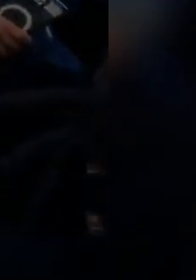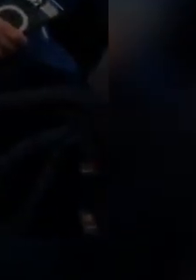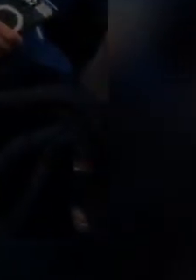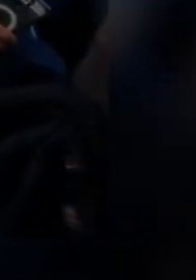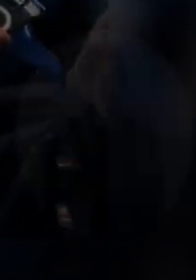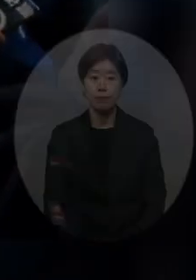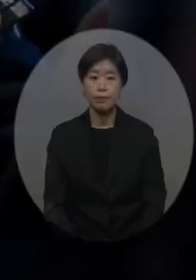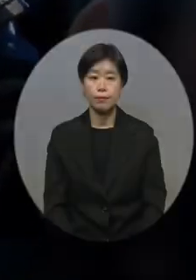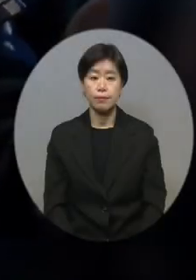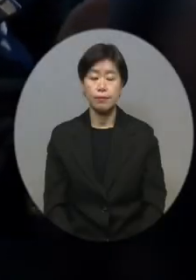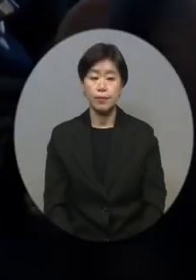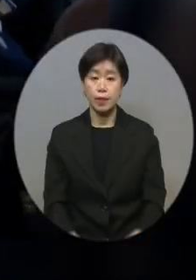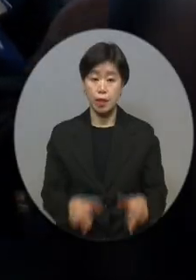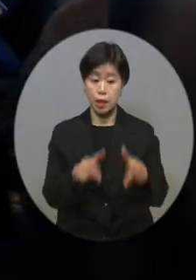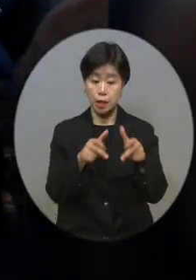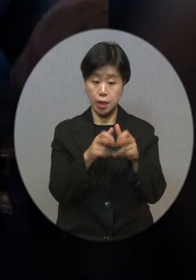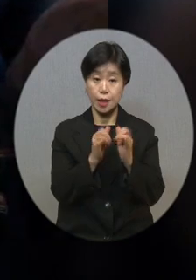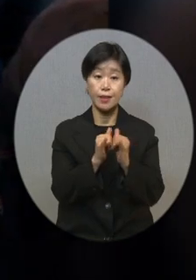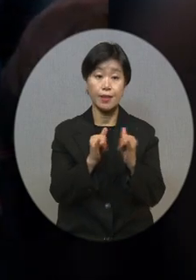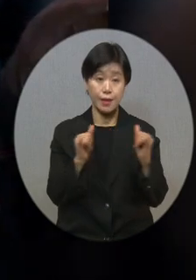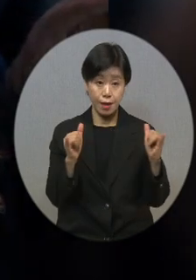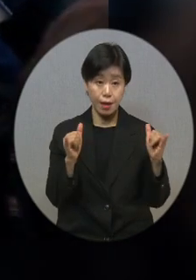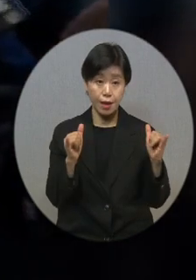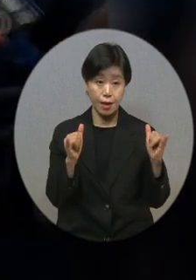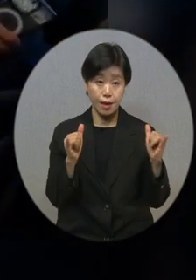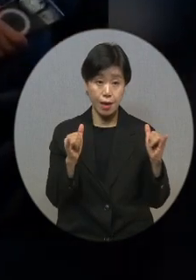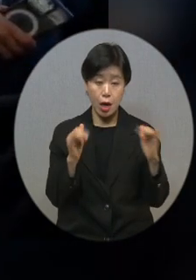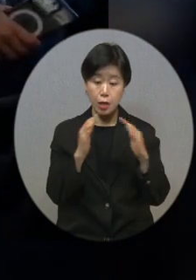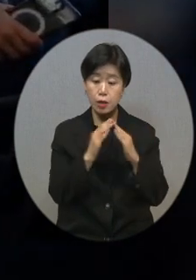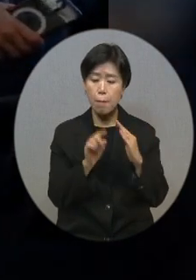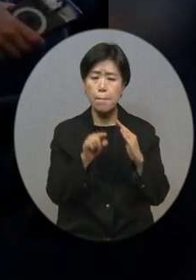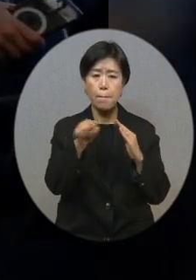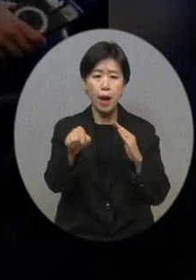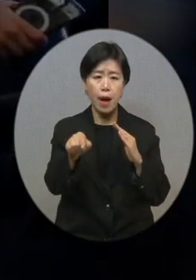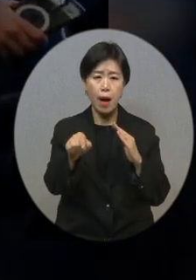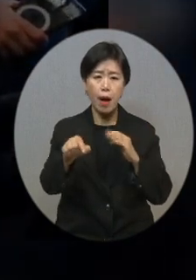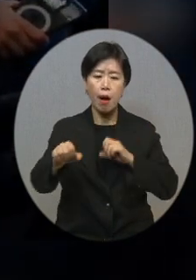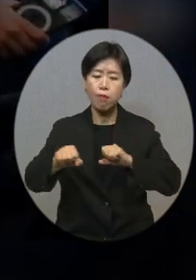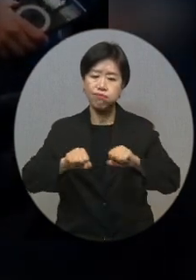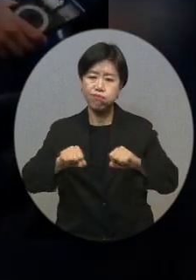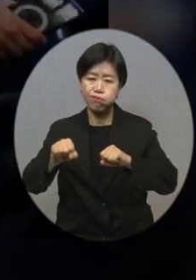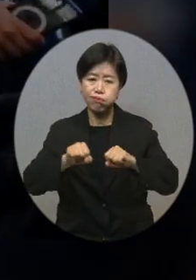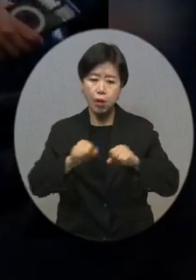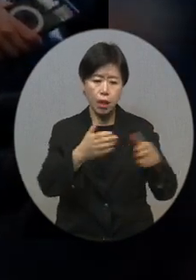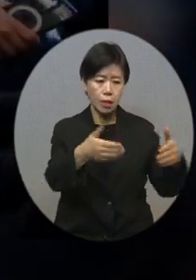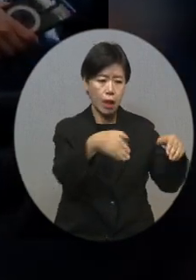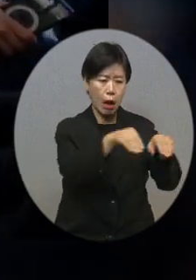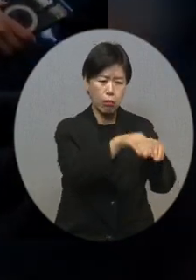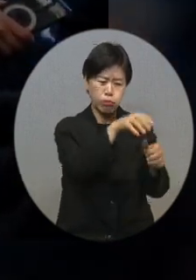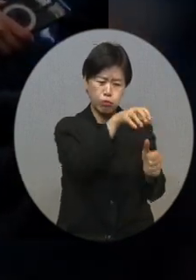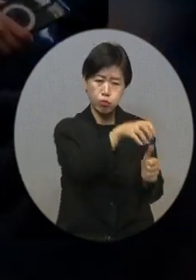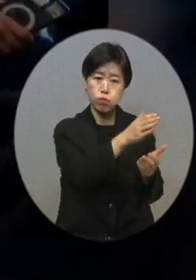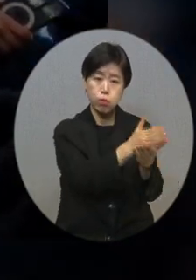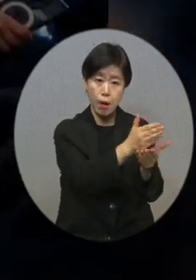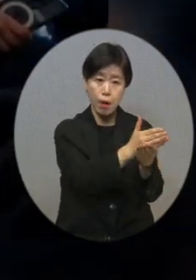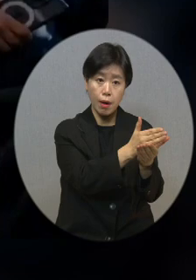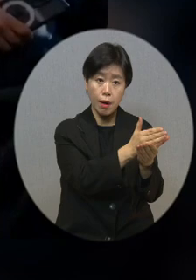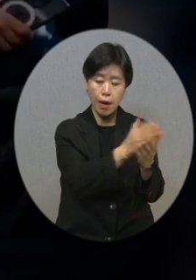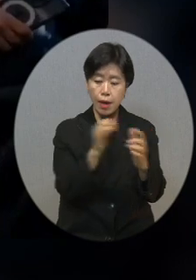일단 장애인분들이 여기서 이제 밖으로 나와서 지역 사회로 살아갈 수 있도록 조금 더 지원이